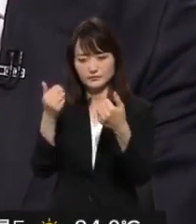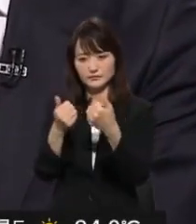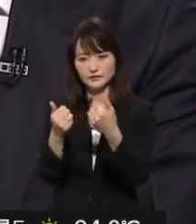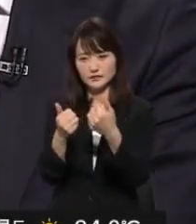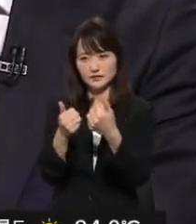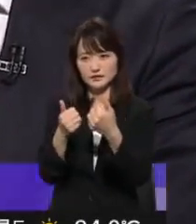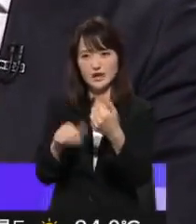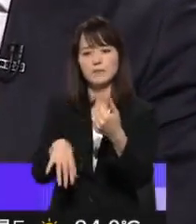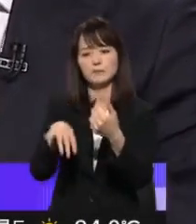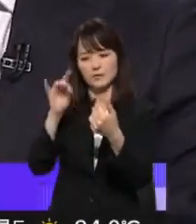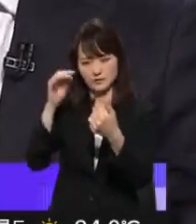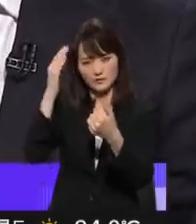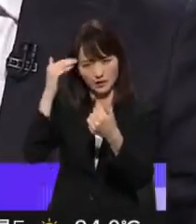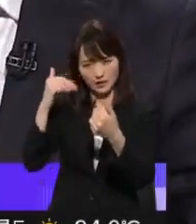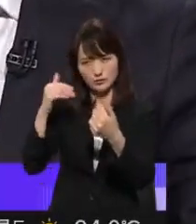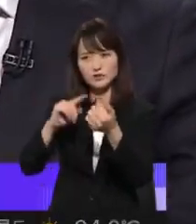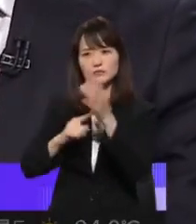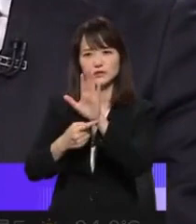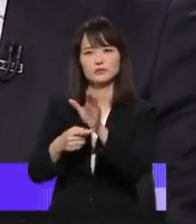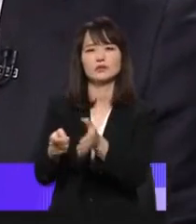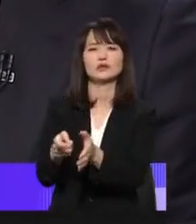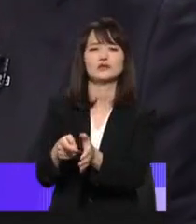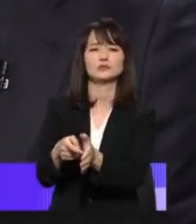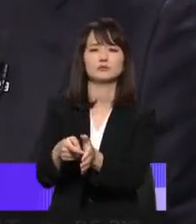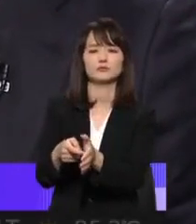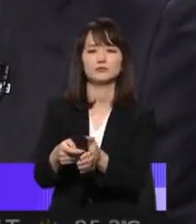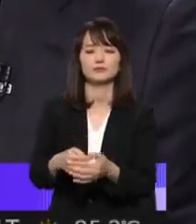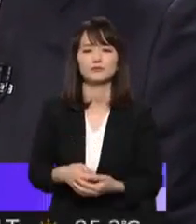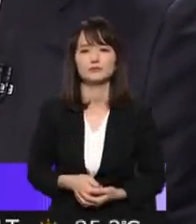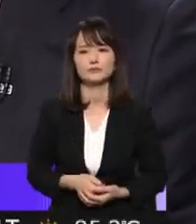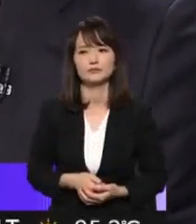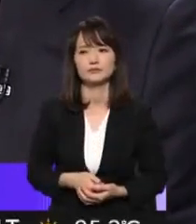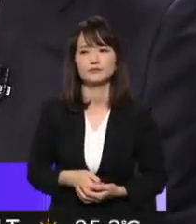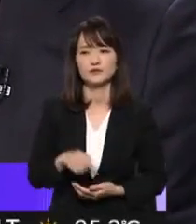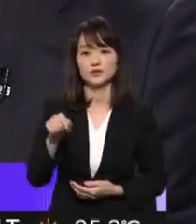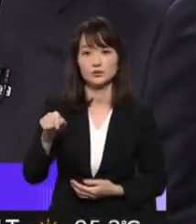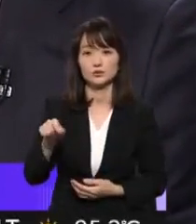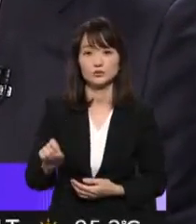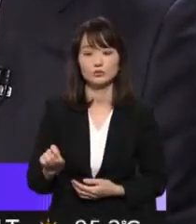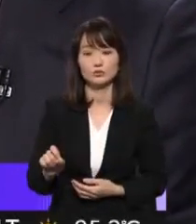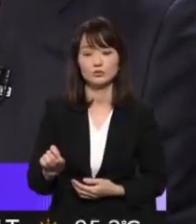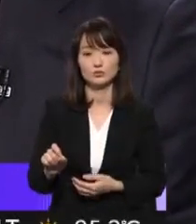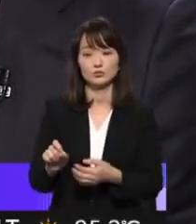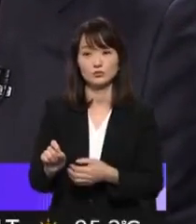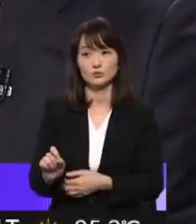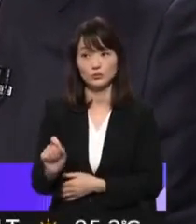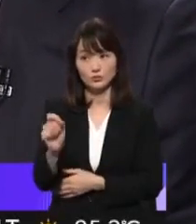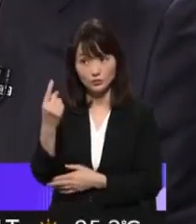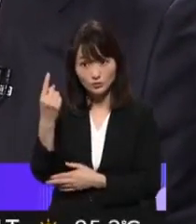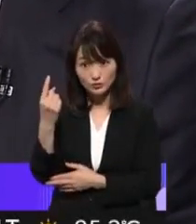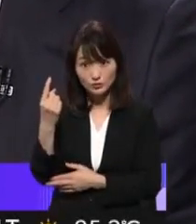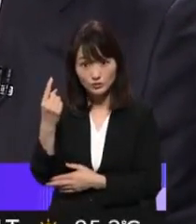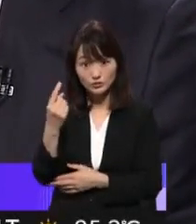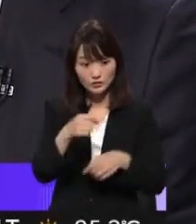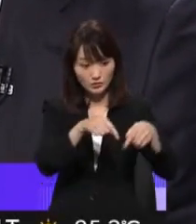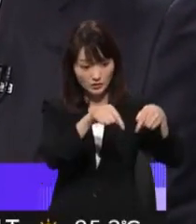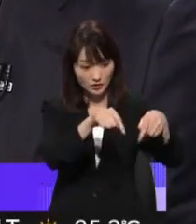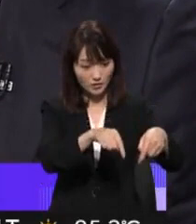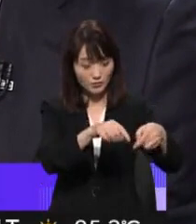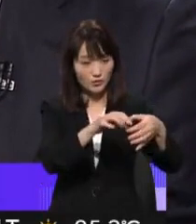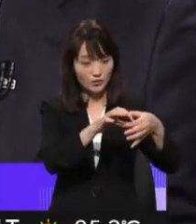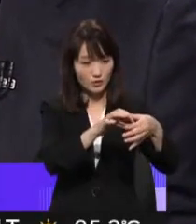어떤 발표를 한 부분이 있어서는 좀 성급했다고 저도 이제 생각하고 있습니다 그런데 그걸 했다고 해 가지고 안보 라인을 다 교체해라 저는